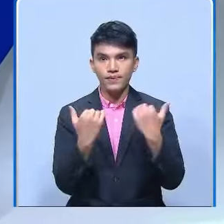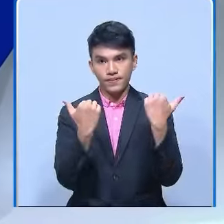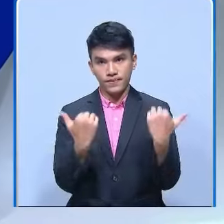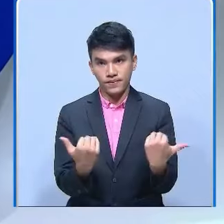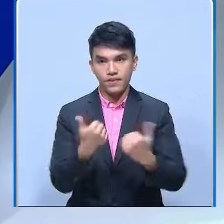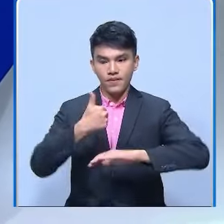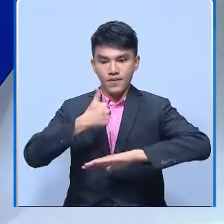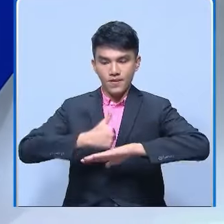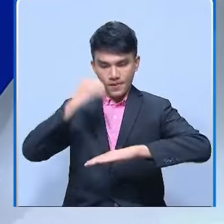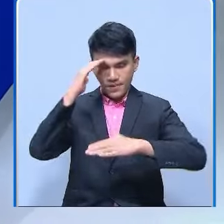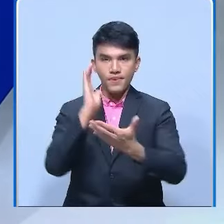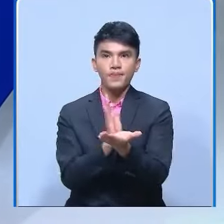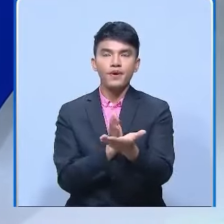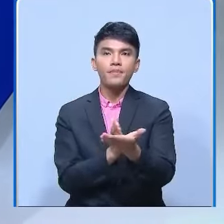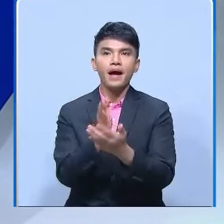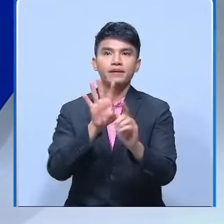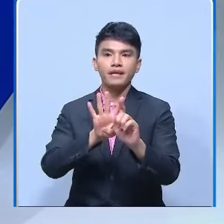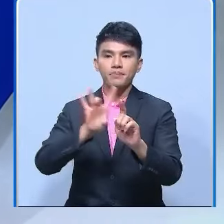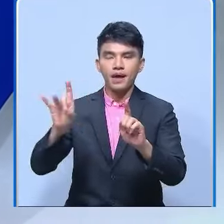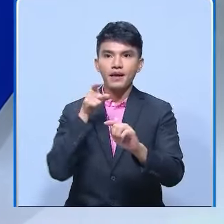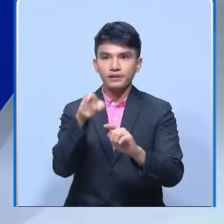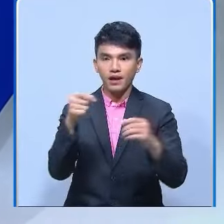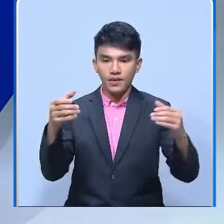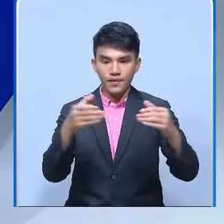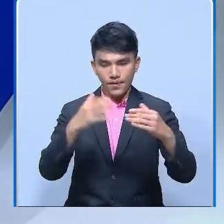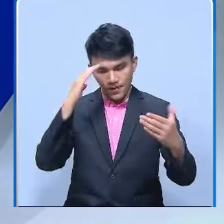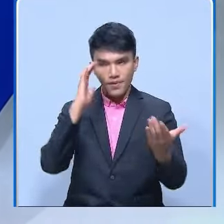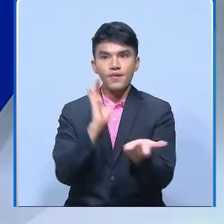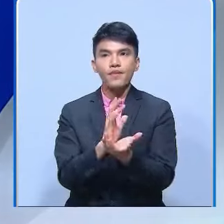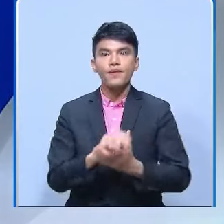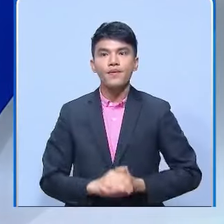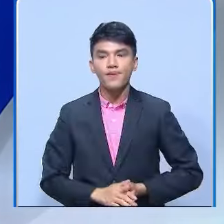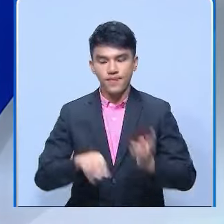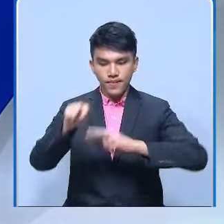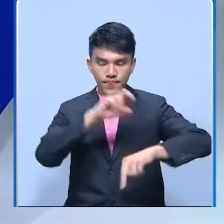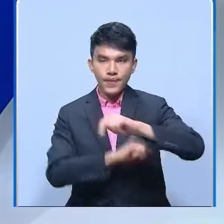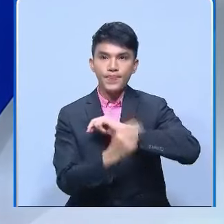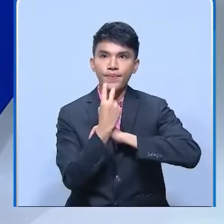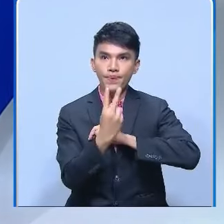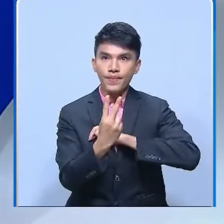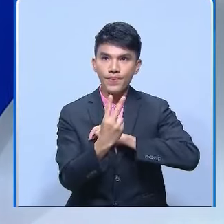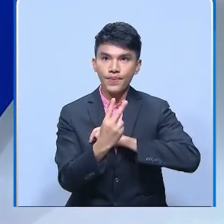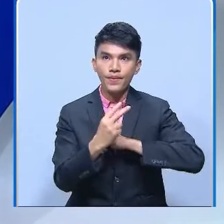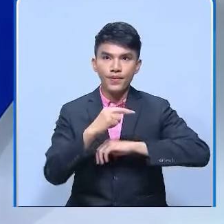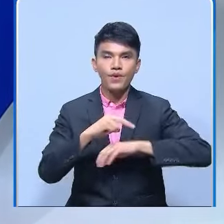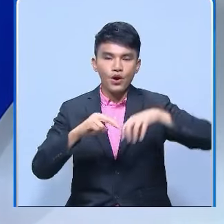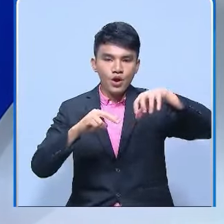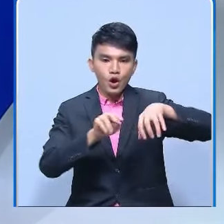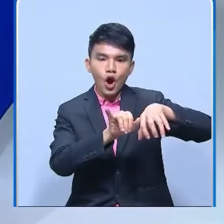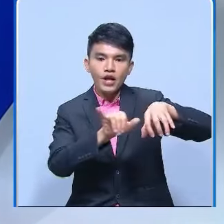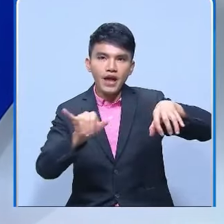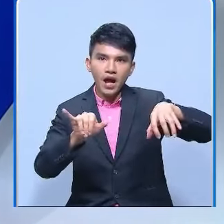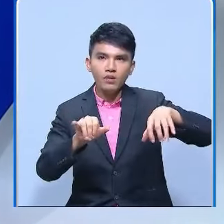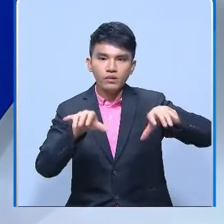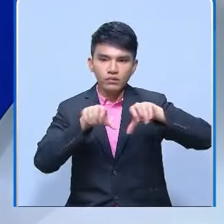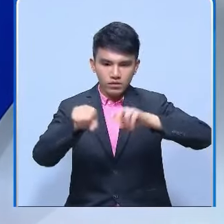ผู้บัญชาการตำรวจภูธรภาค 8สั่งให้ชุดสืบสวนตรวจค้นเกาะยาวใหญ่แล้วก็ทำการไล่ล่า 2ผู้